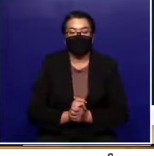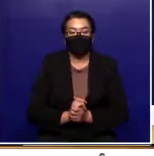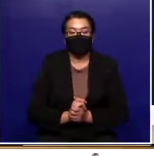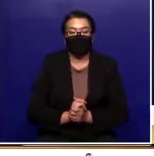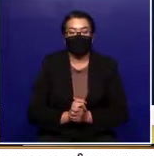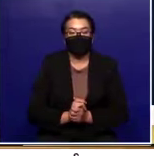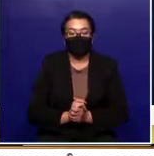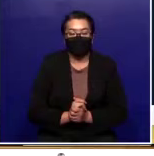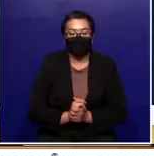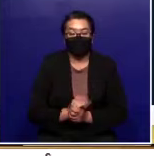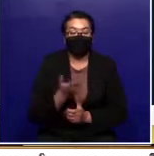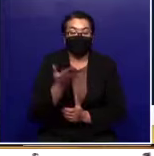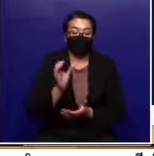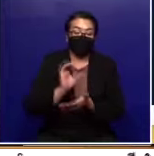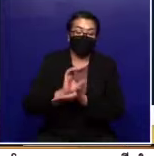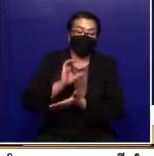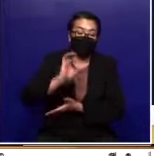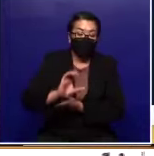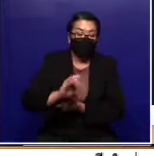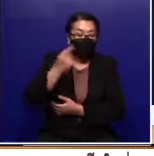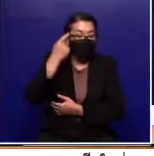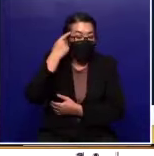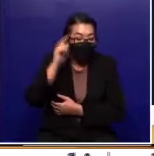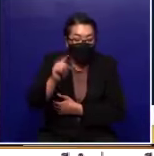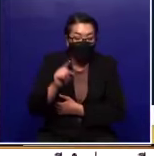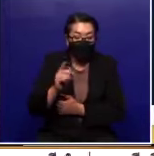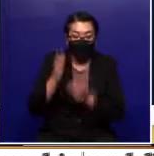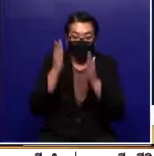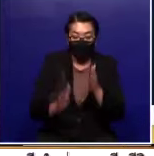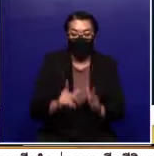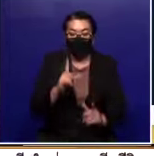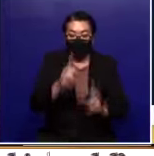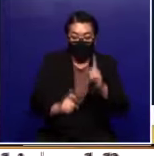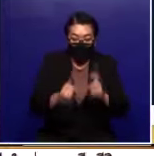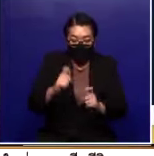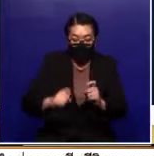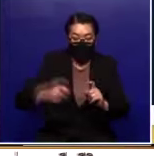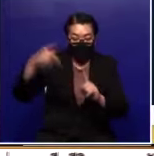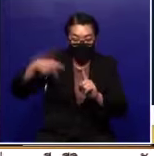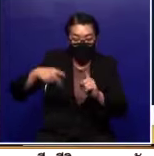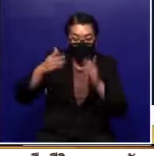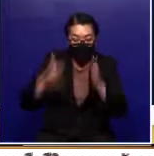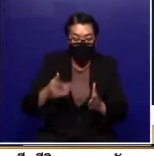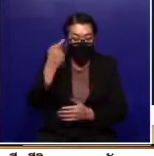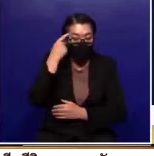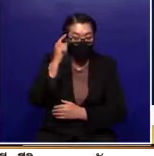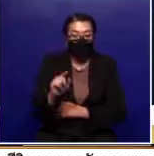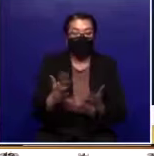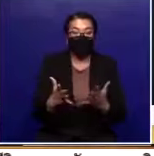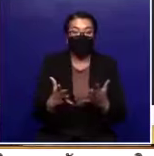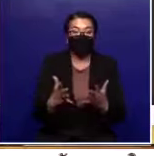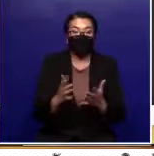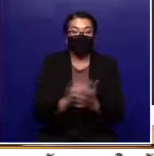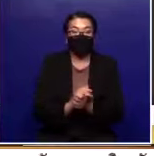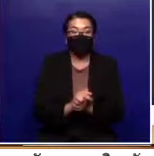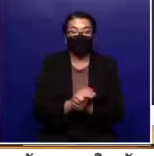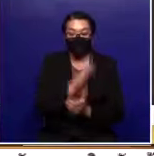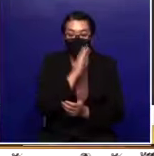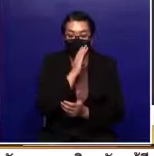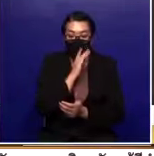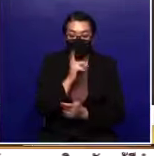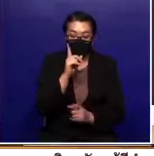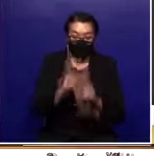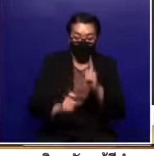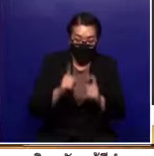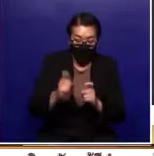ท่านตั้งงบประมาณโดยไม่สนภาวะการคนตายเป็นพันโหสมัยก่อนเขาเรียกโค้งร้อยศพนี่ก็โหดแล้วนะท่านประธานครับ